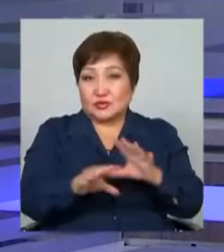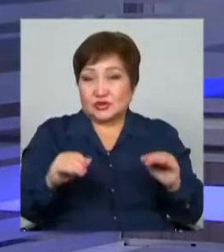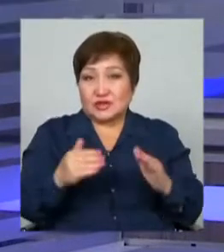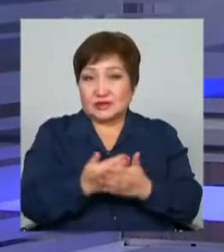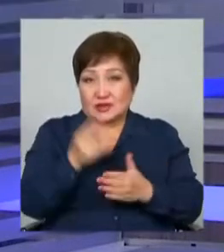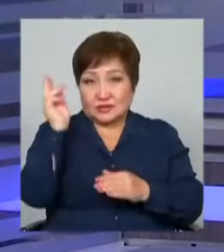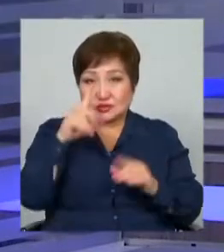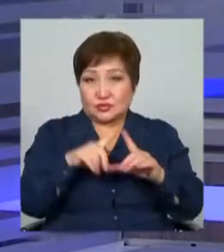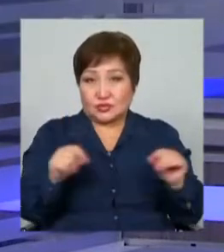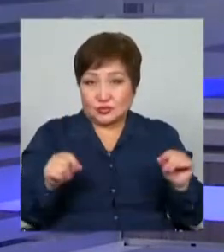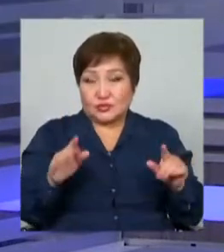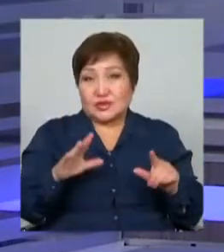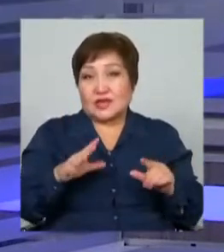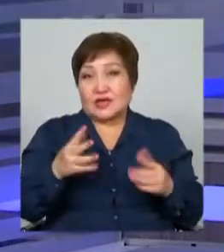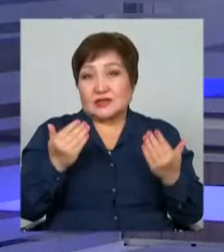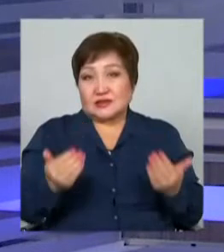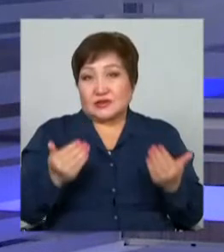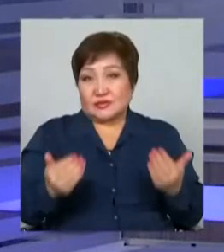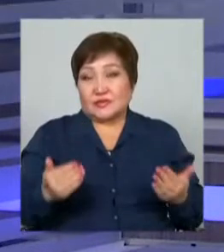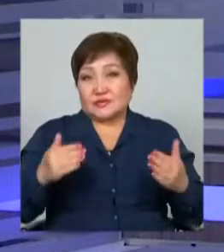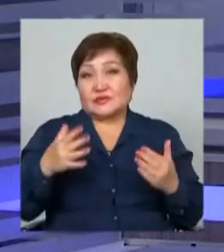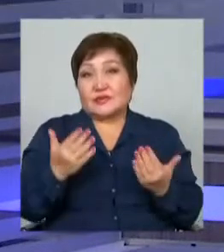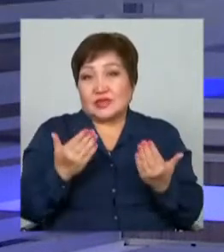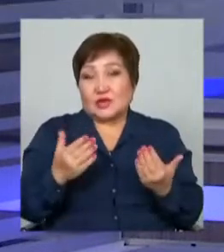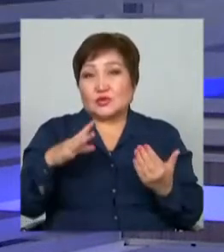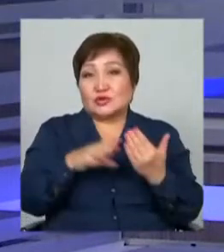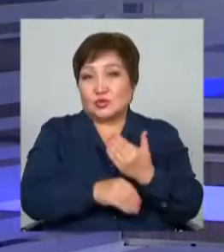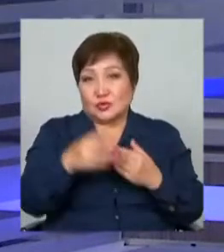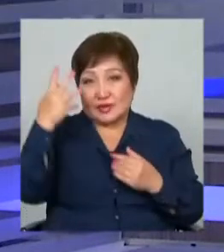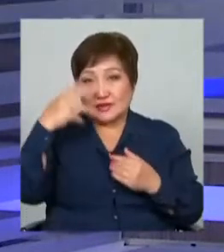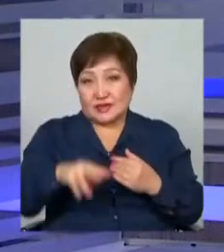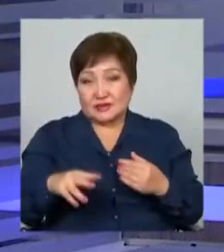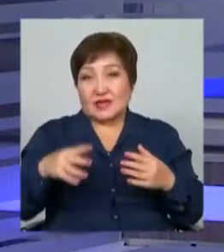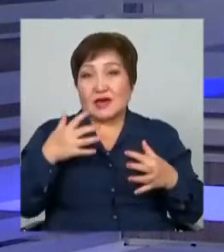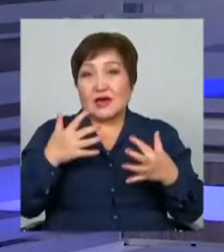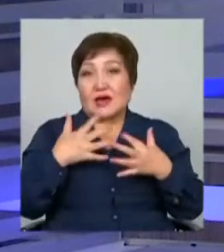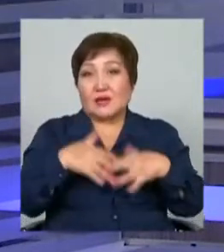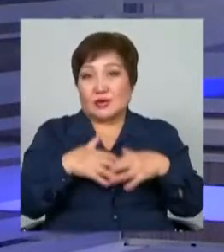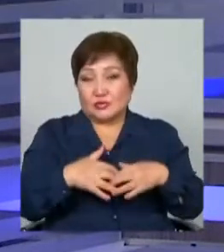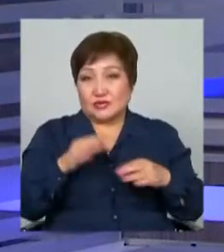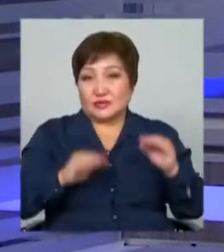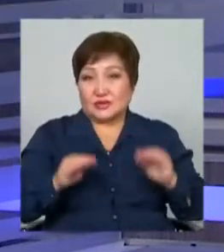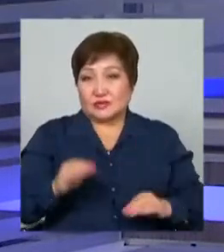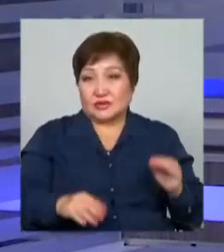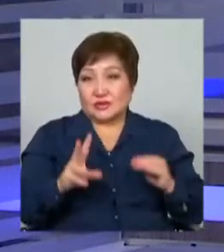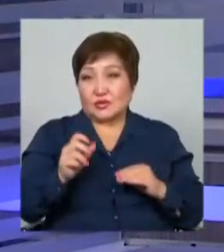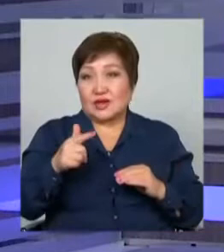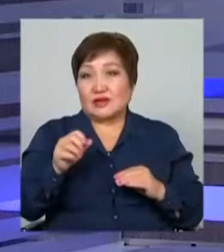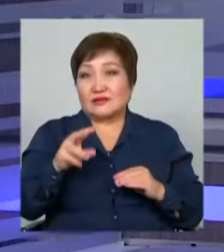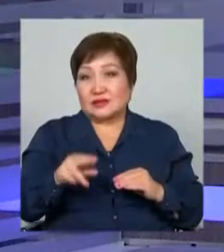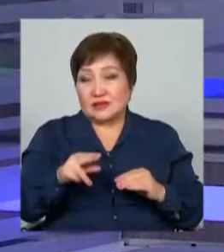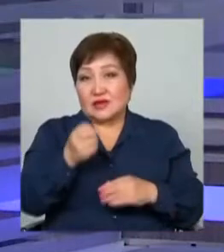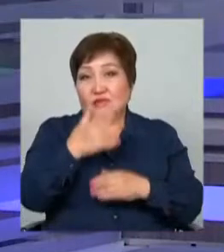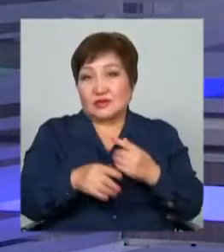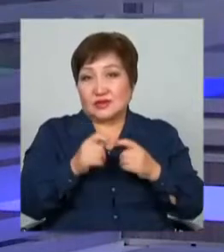ордалары заманауи соңғы үлгідегі құралдармен жабдықталған. Алдағы уақытта ауданда коворкинг орталықтары ашылып, қолданысқа берілмек. Әріптесім